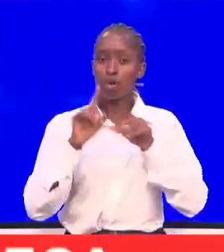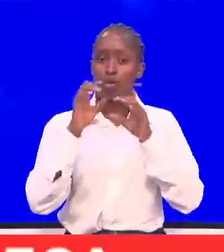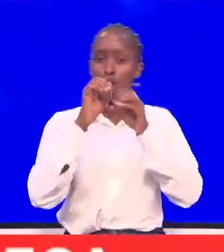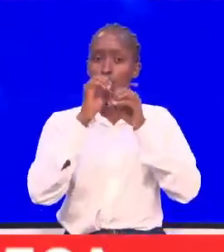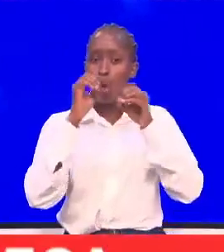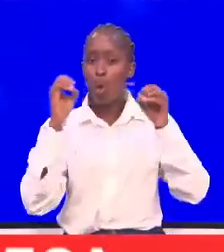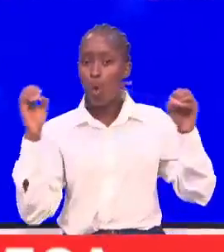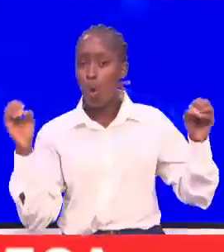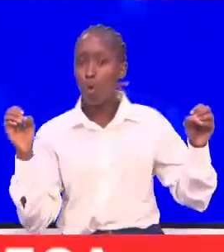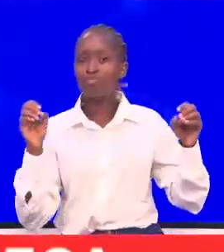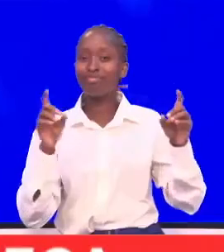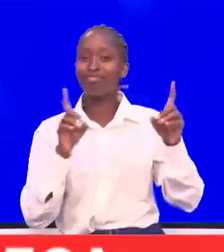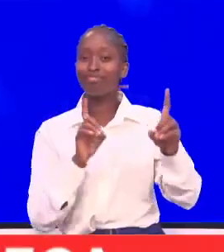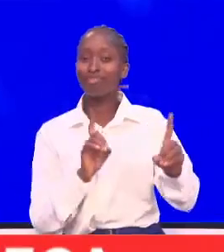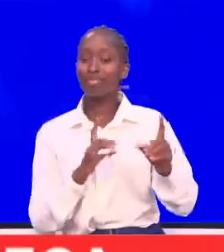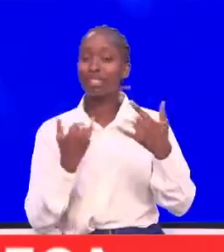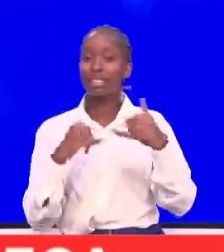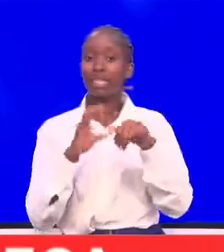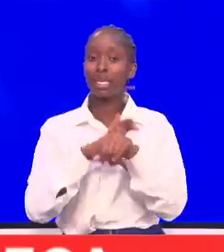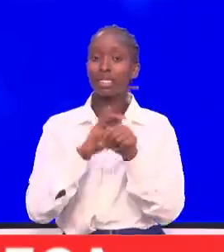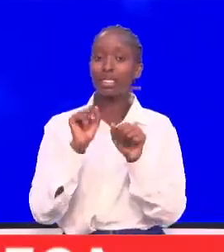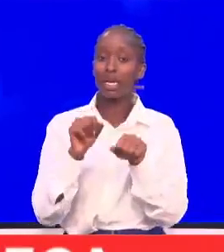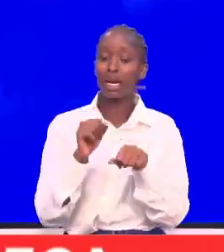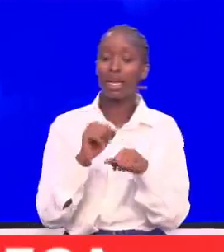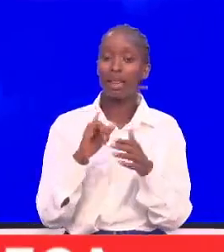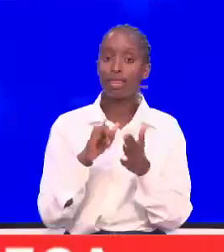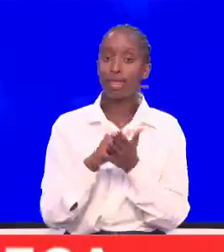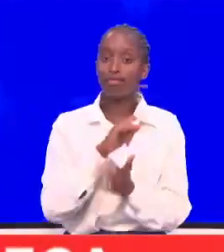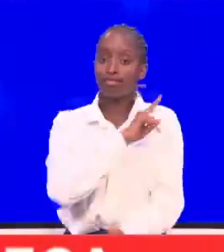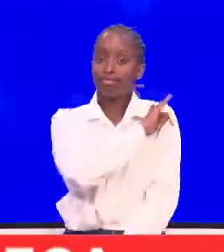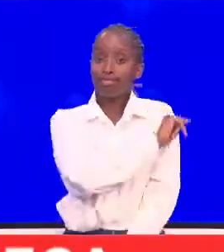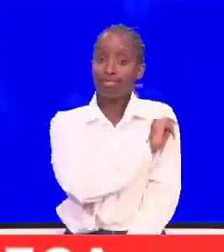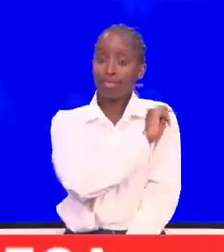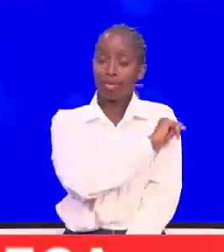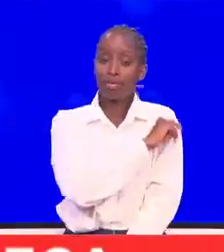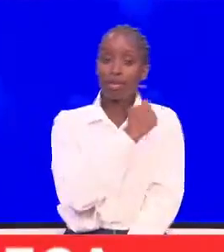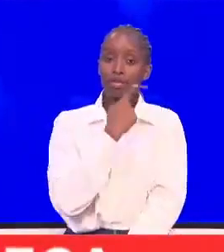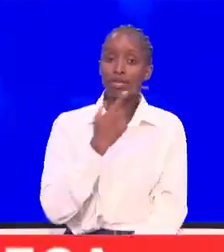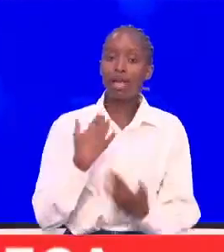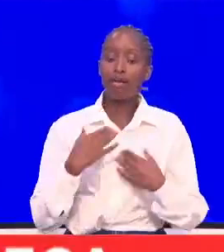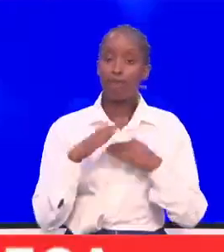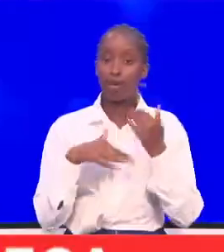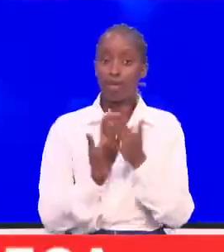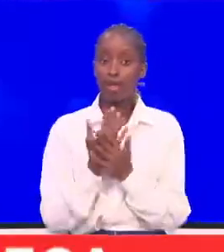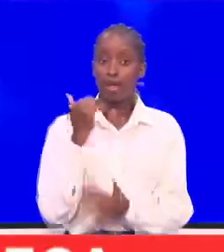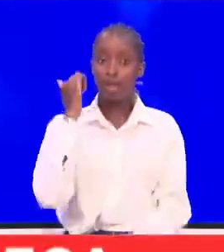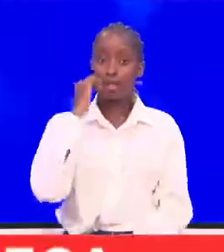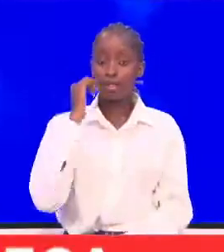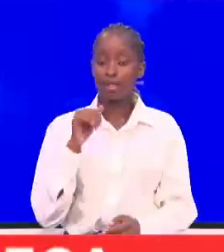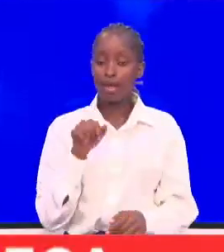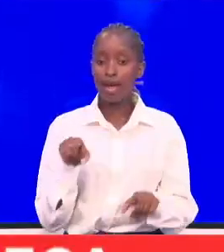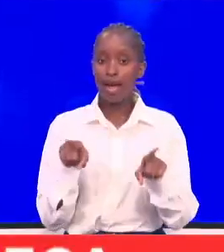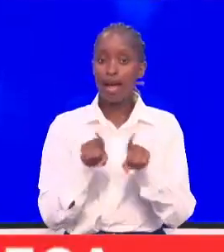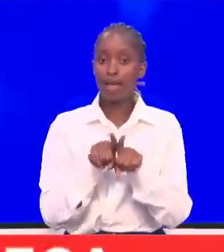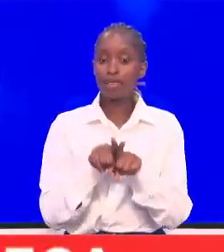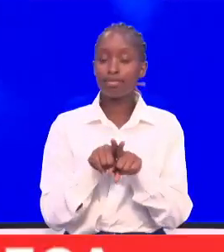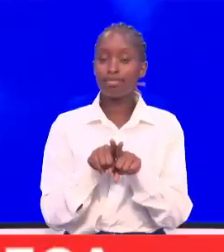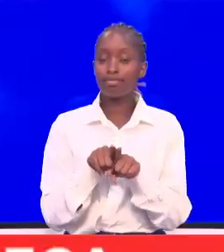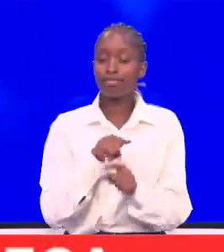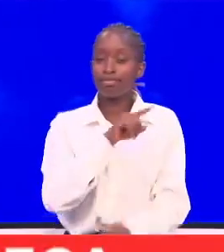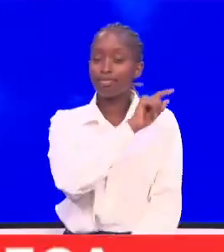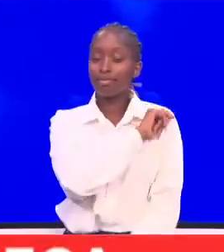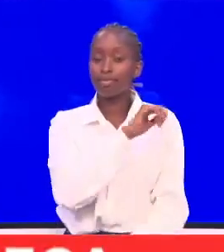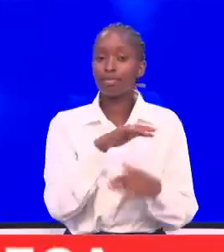hiyo muhimu, zaidi wakiitaka serikali kujumuisha matibabu ya ugonjwa sugu kama saratani katika bima ya